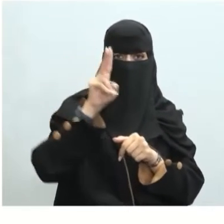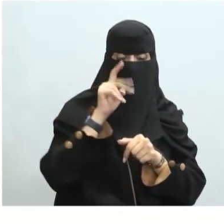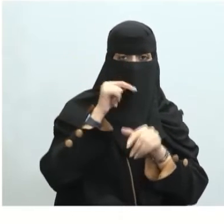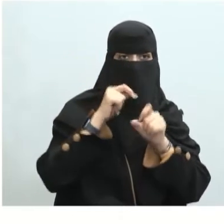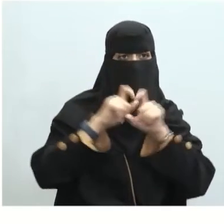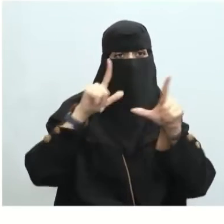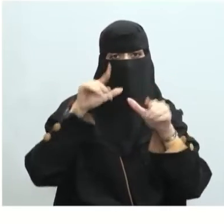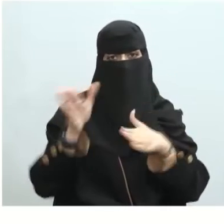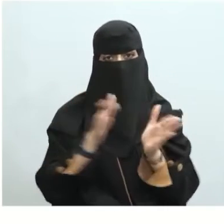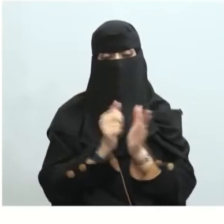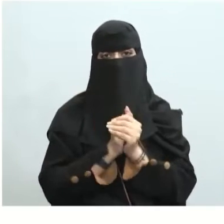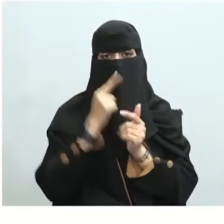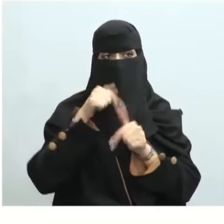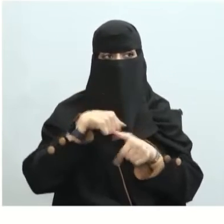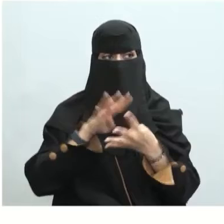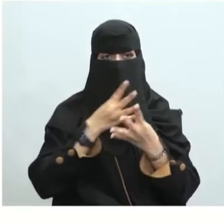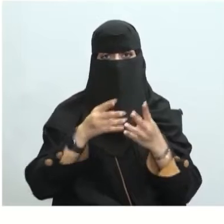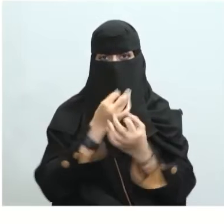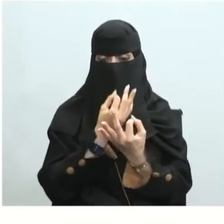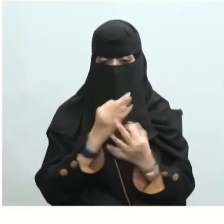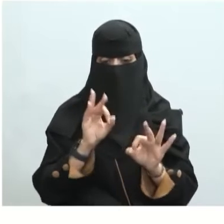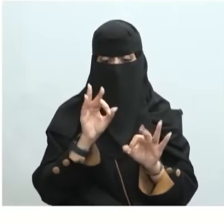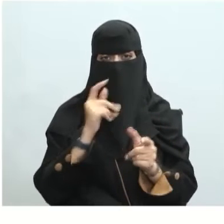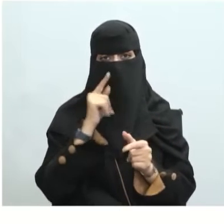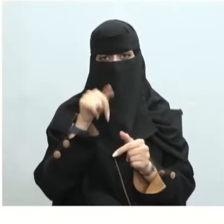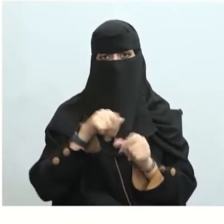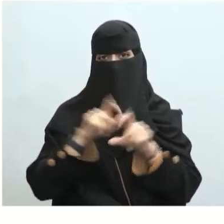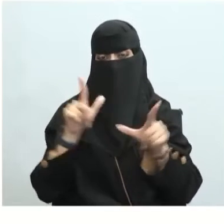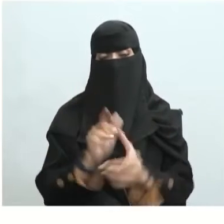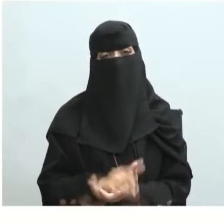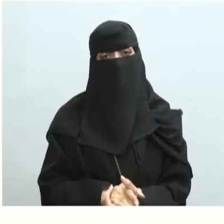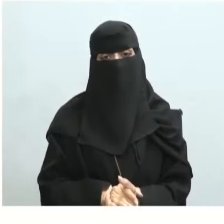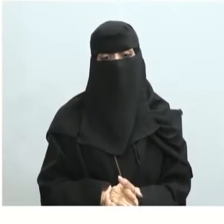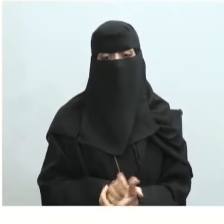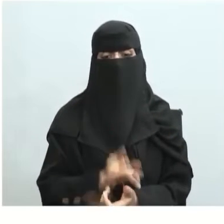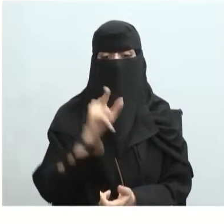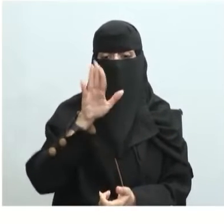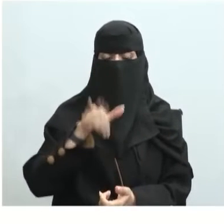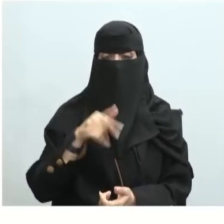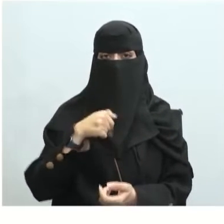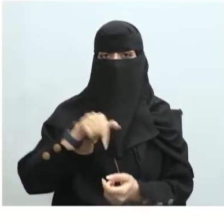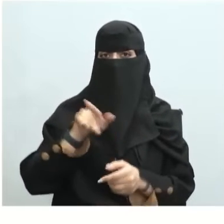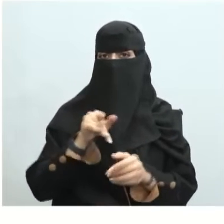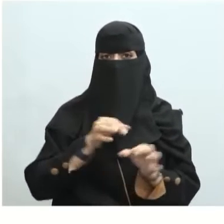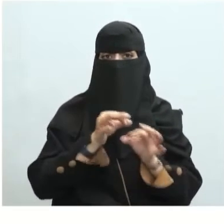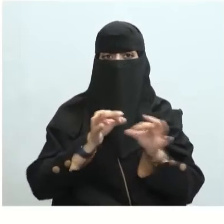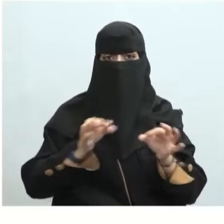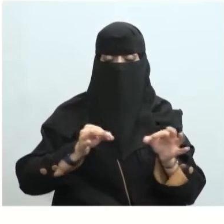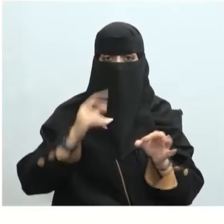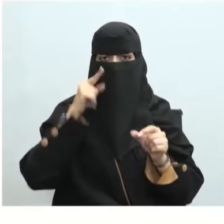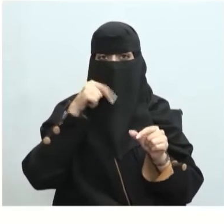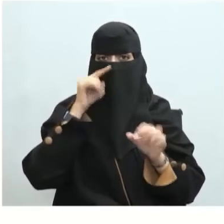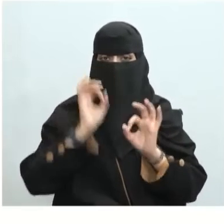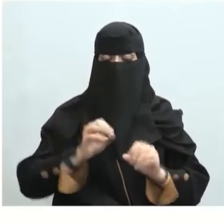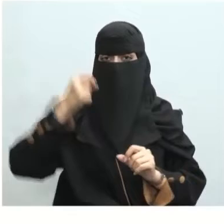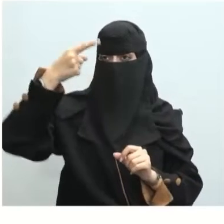بمخطط او بجدول يظهر كل كل ذلك بوضوح ممتاز اذا هنا تصميم مخطط الموضوع هذه اجراءات